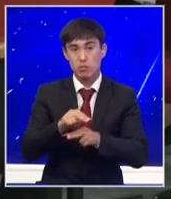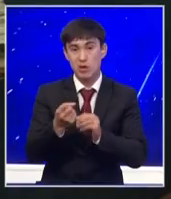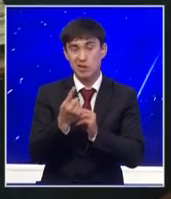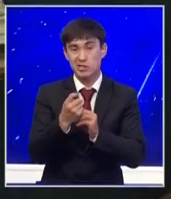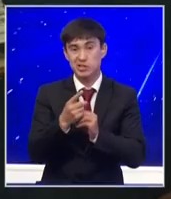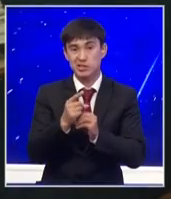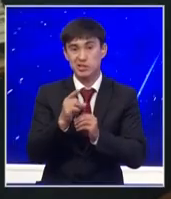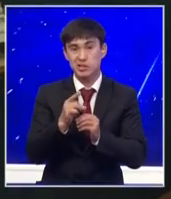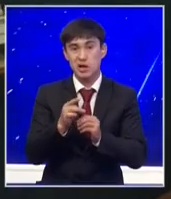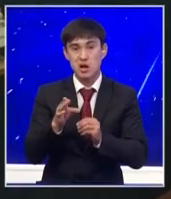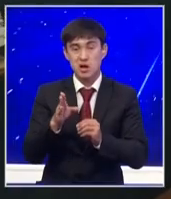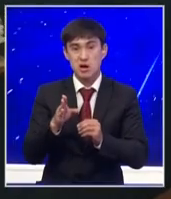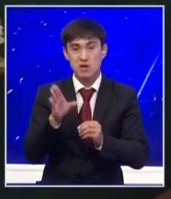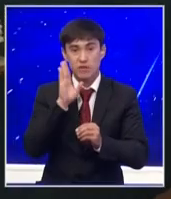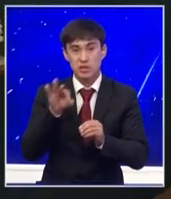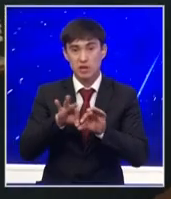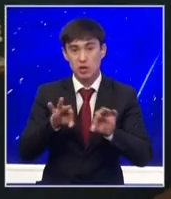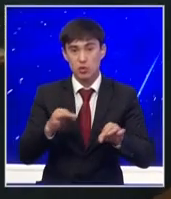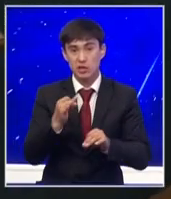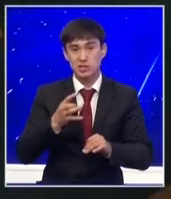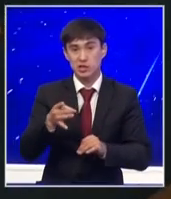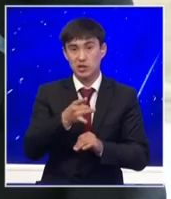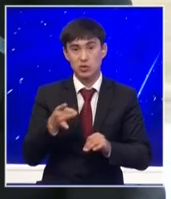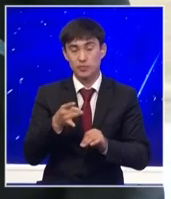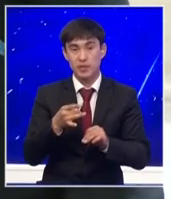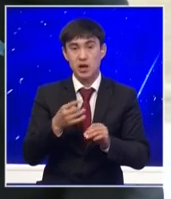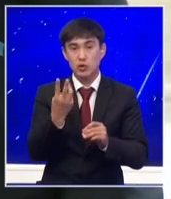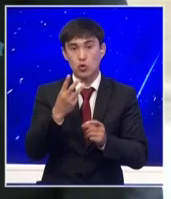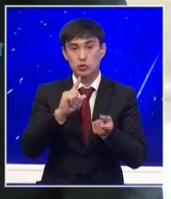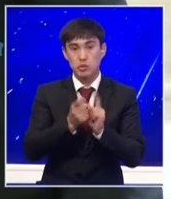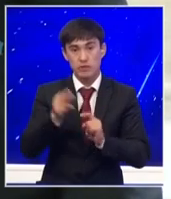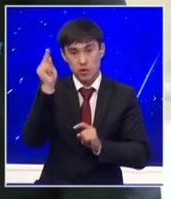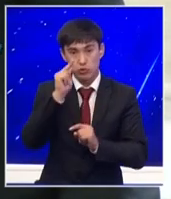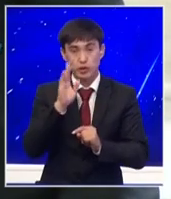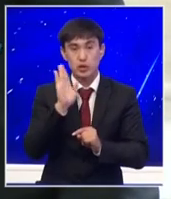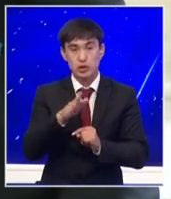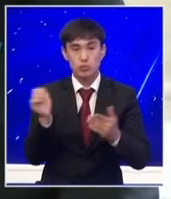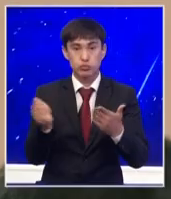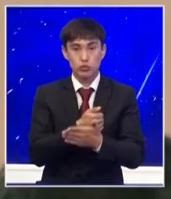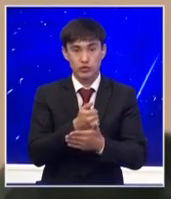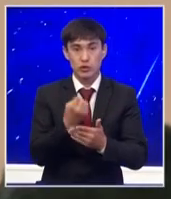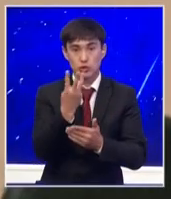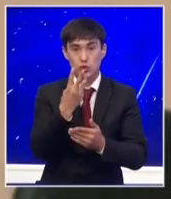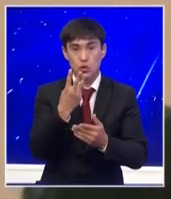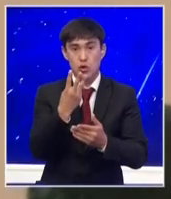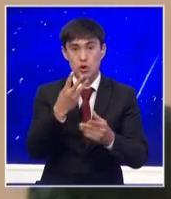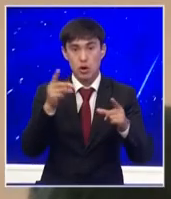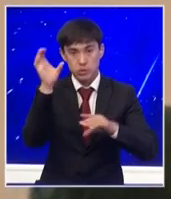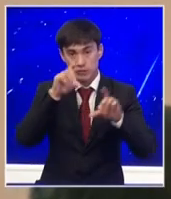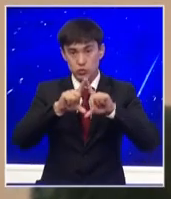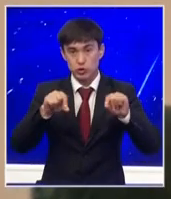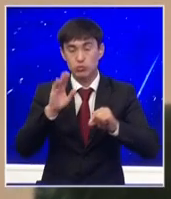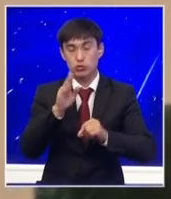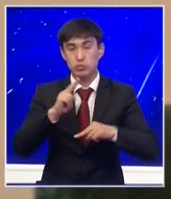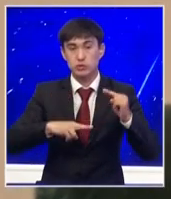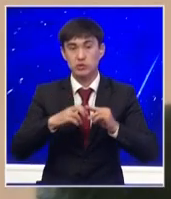11 ирригационных каналов илийского района для ликвидации трехсменного обучения будут построены и новые образовательные учреждения в